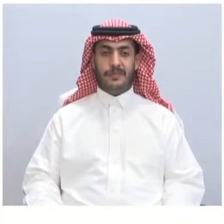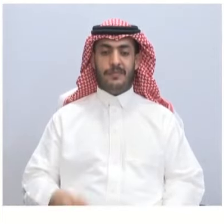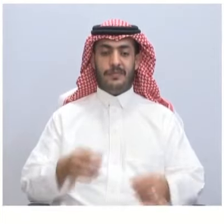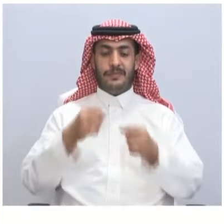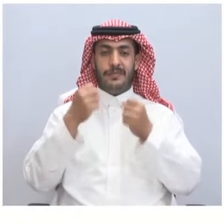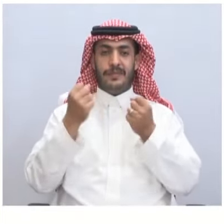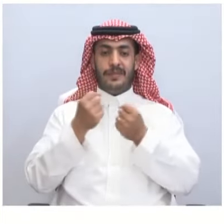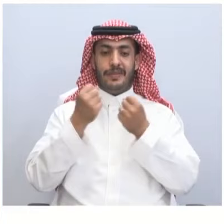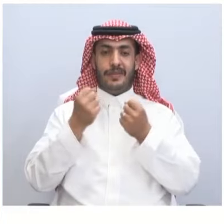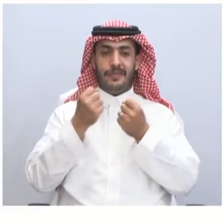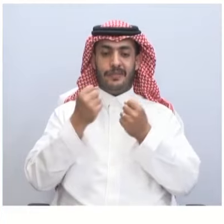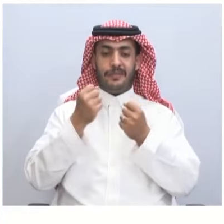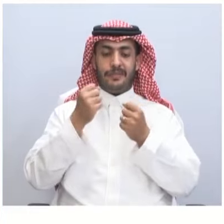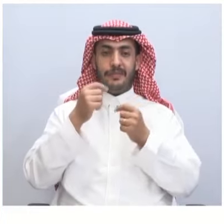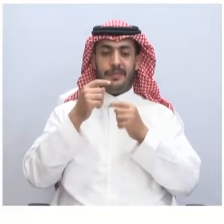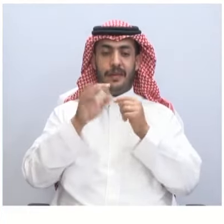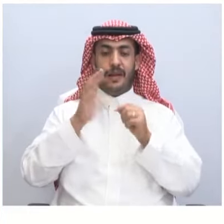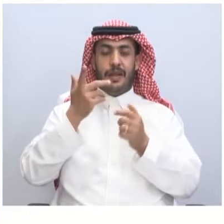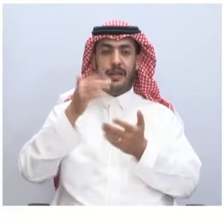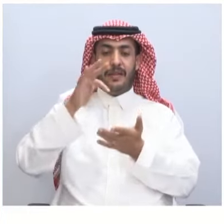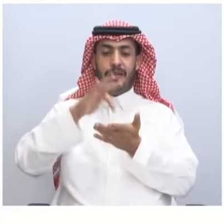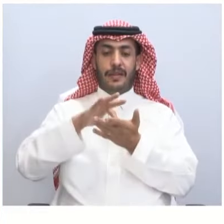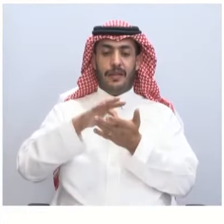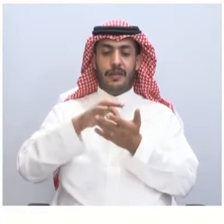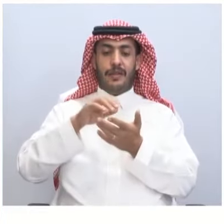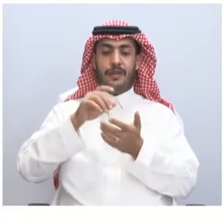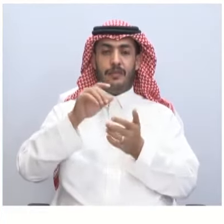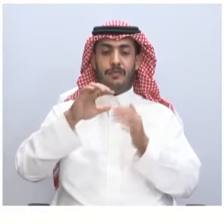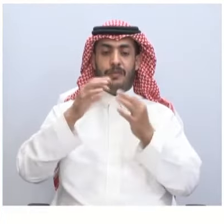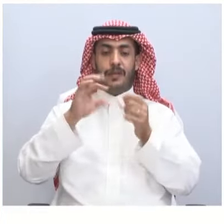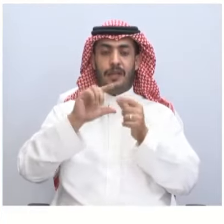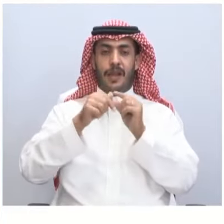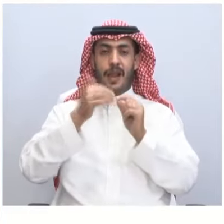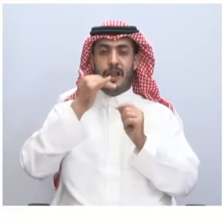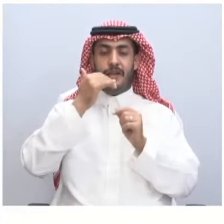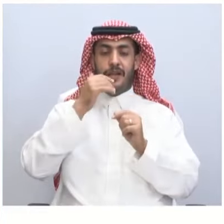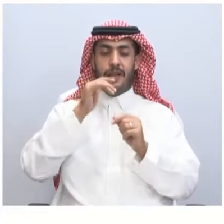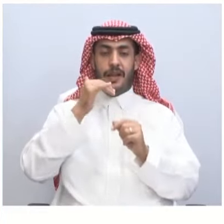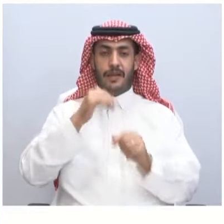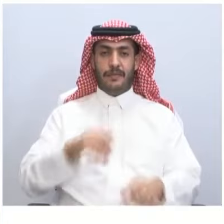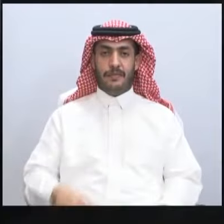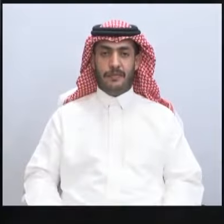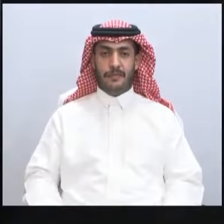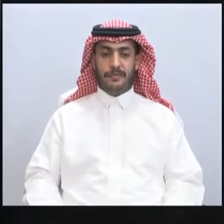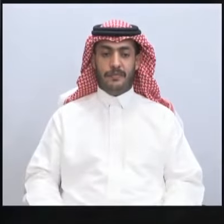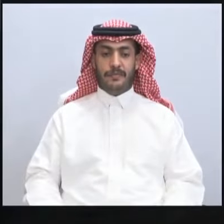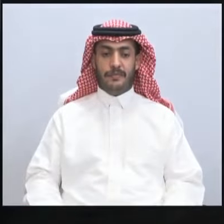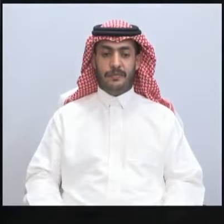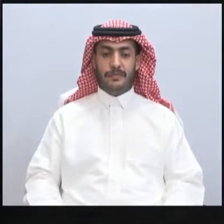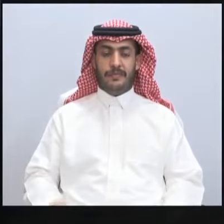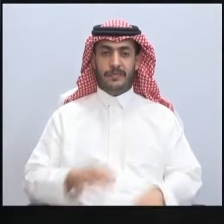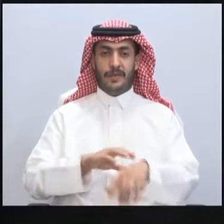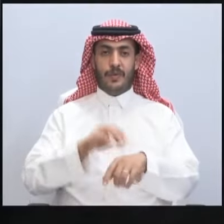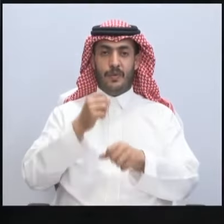تقويم مرحله اين تقع دول مجلس التعاون لدول الخليج العربي ح